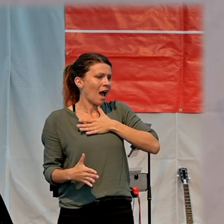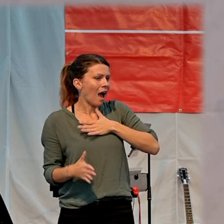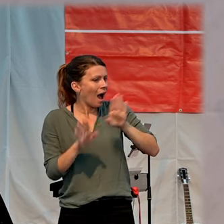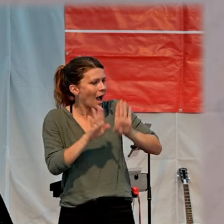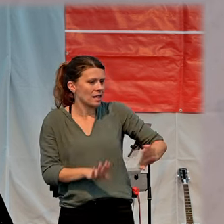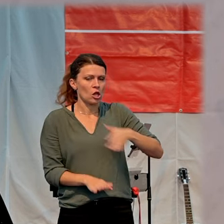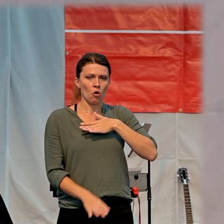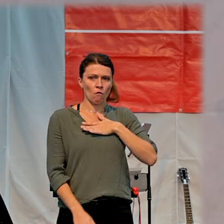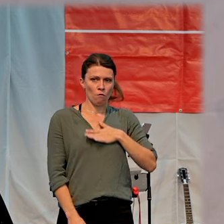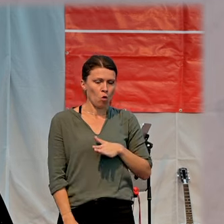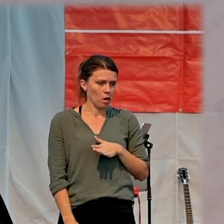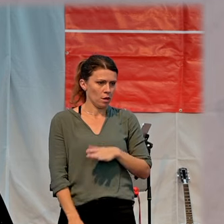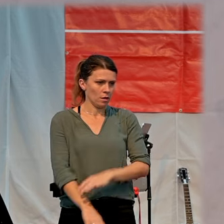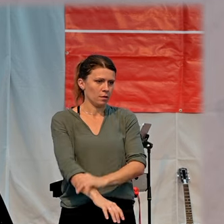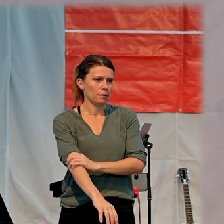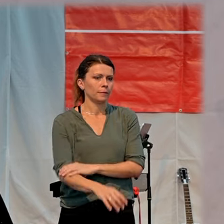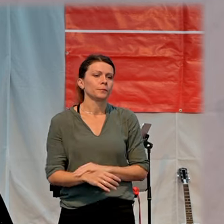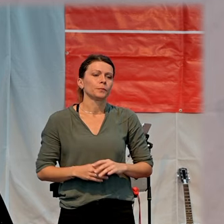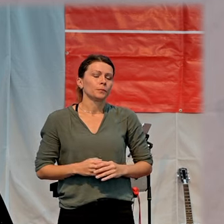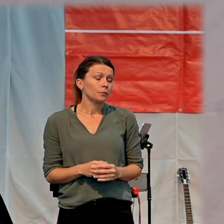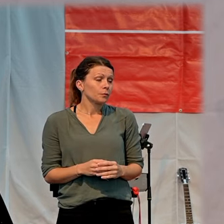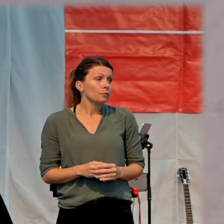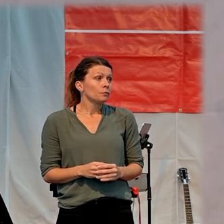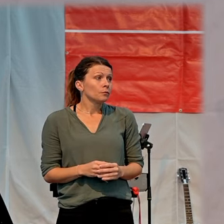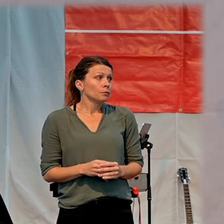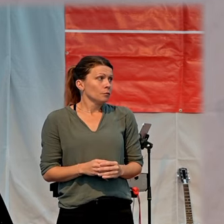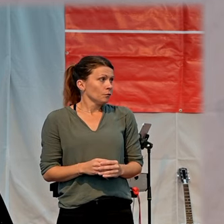Um diese familiären und